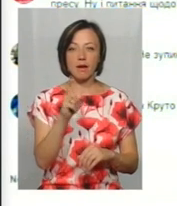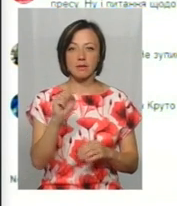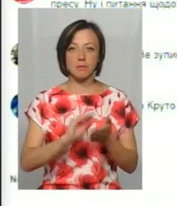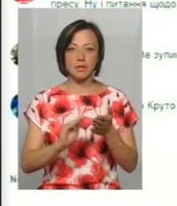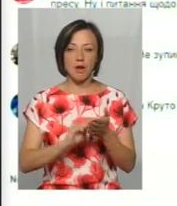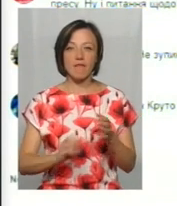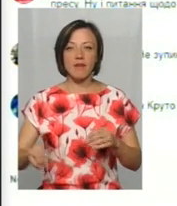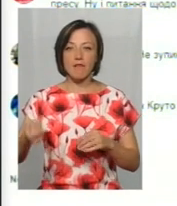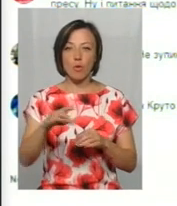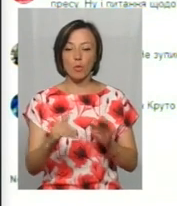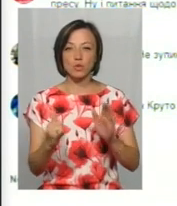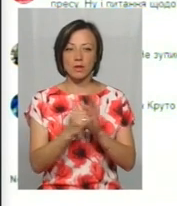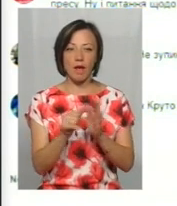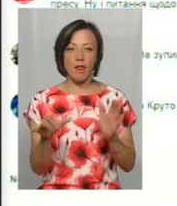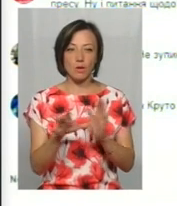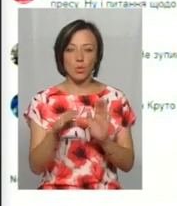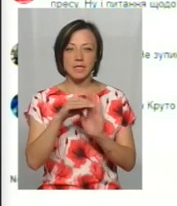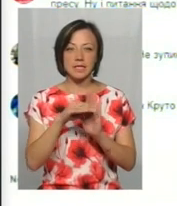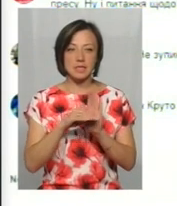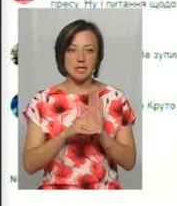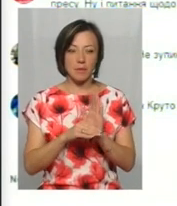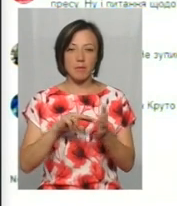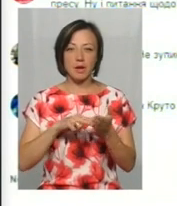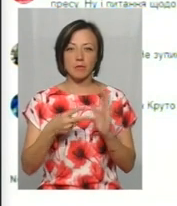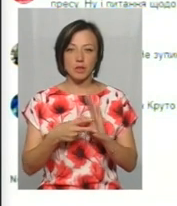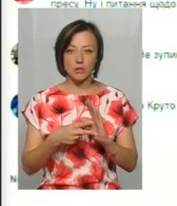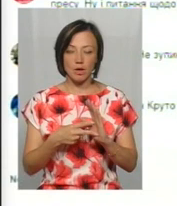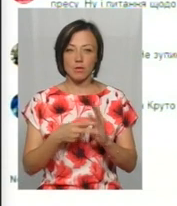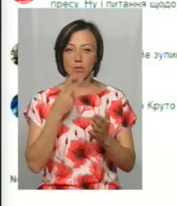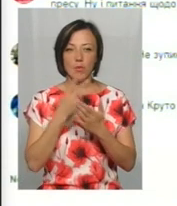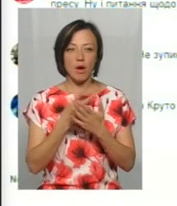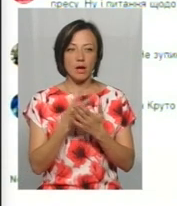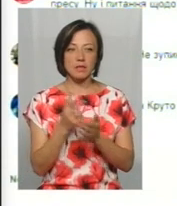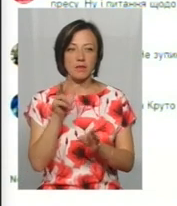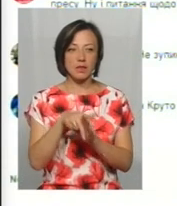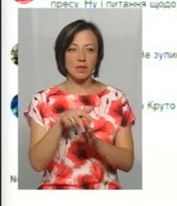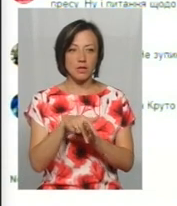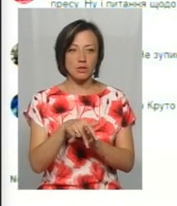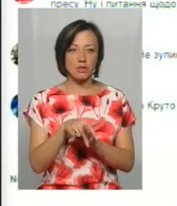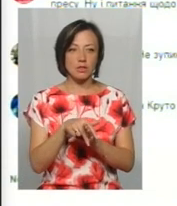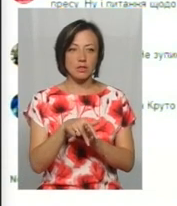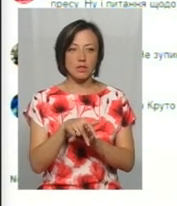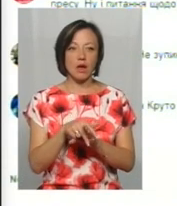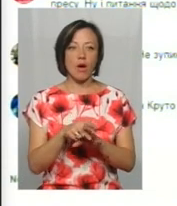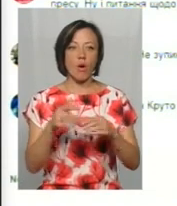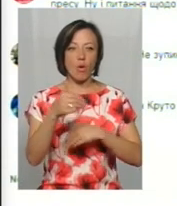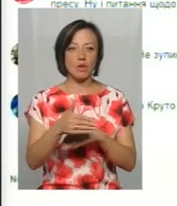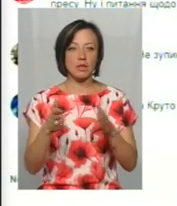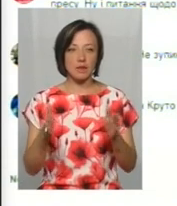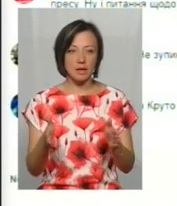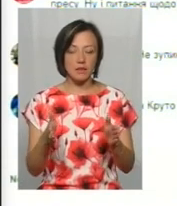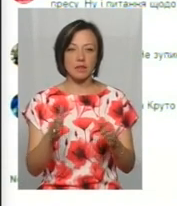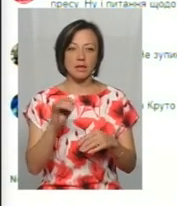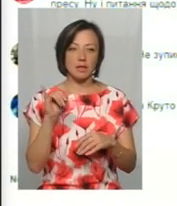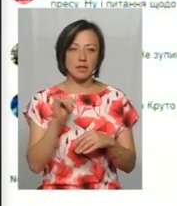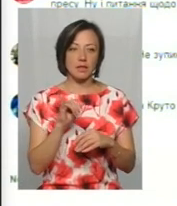встановлюють електронні системи, от щойно ми про це говорили, які передбачають показ завантаженості контейнера. І раджу мені взяти на